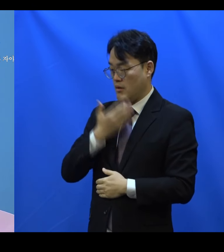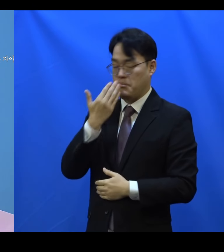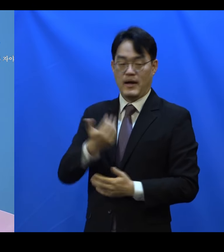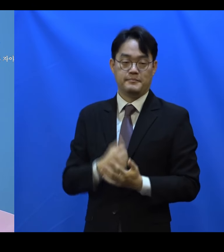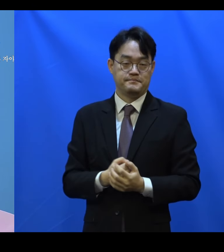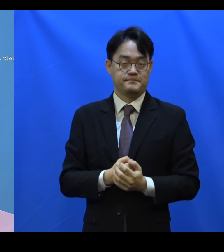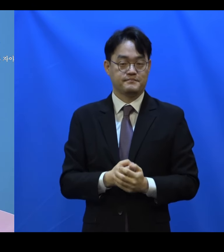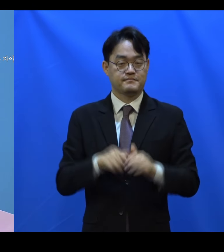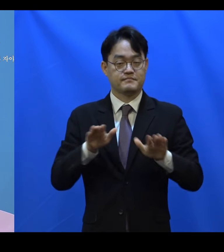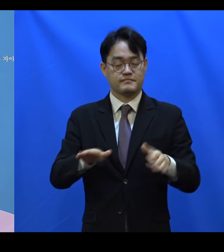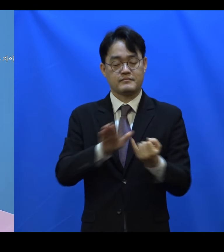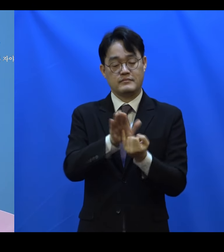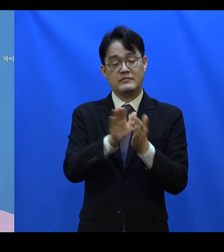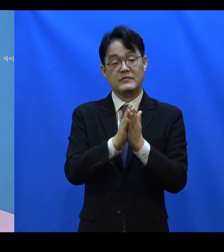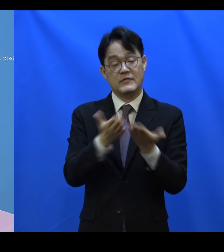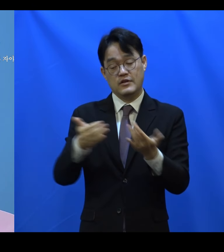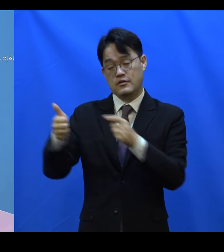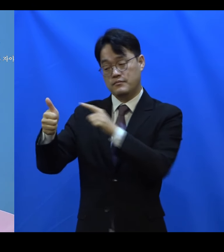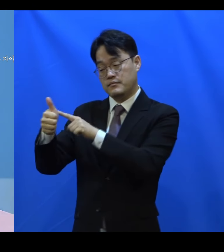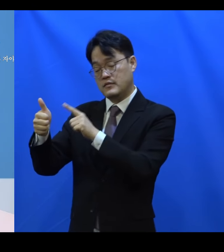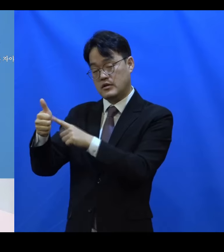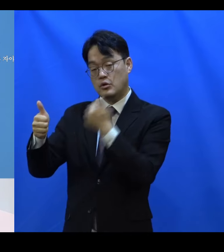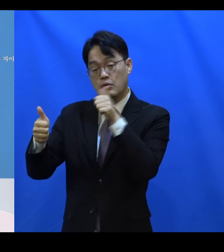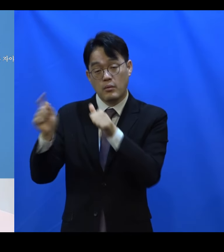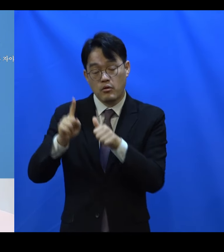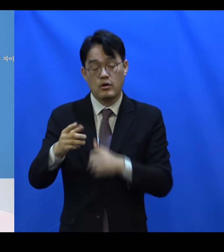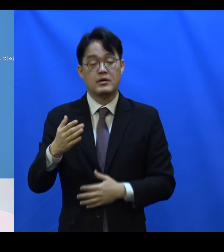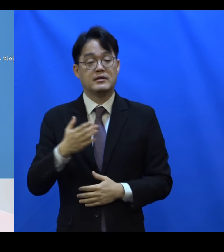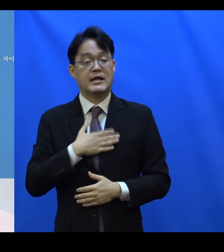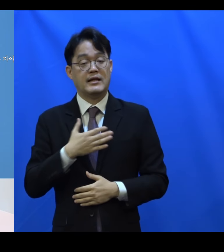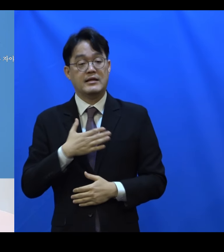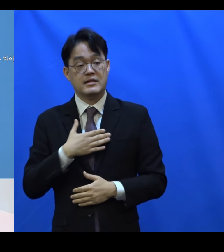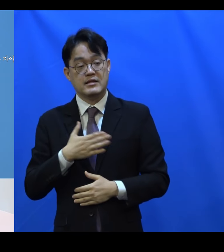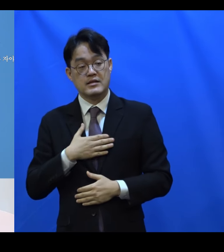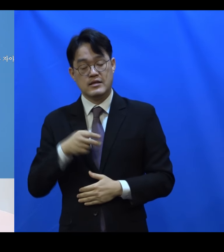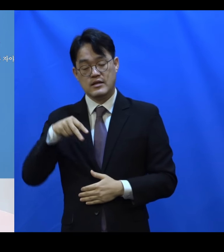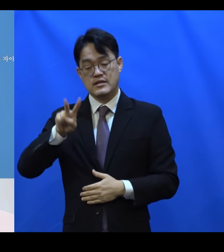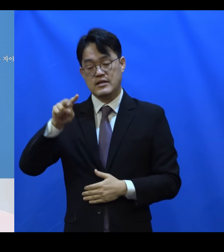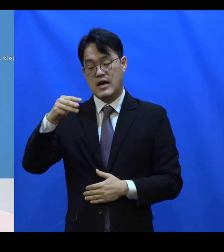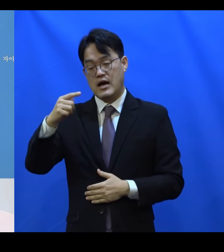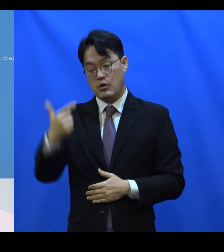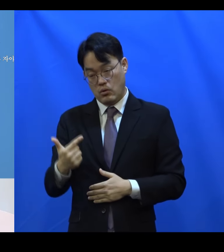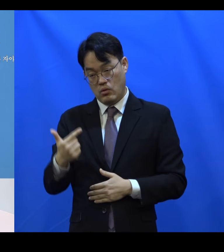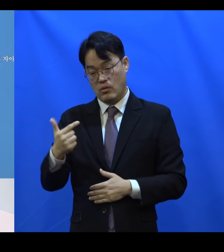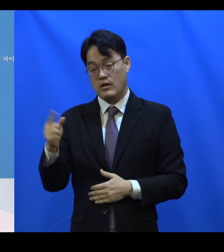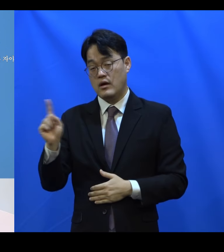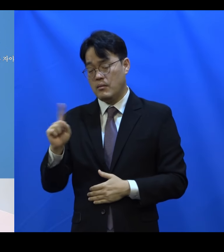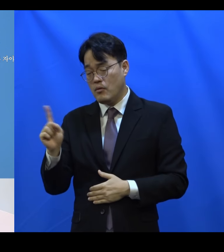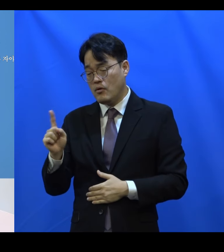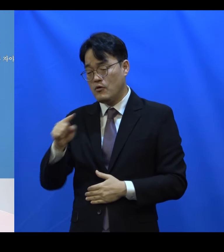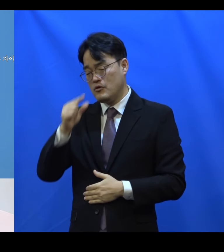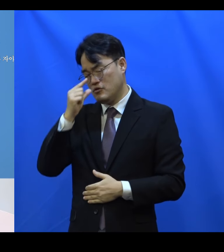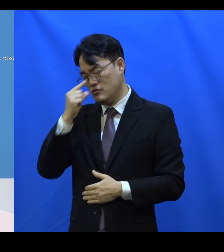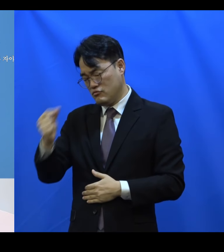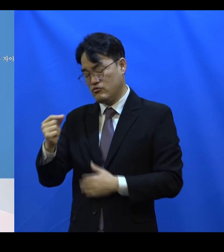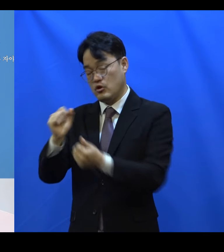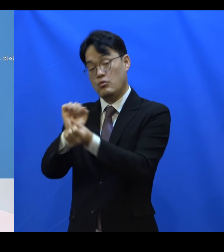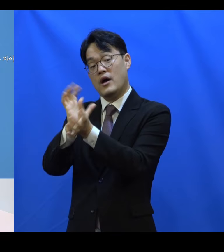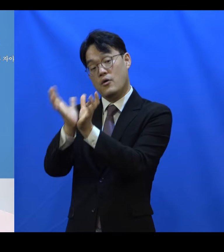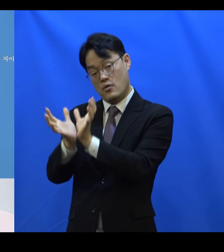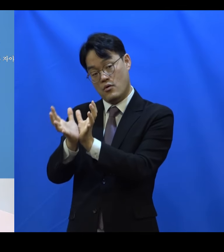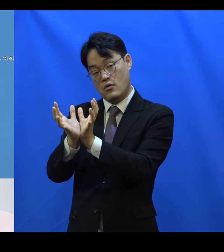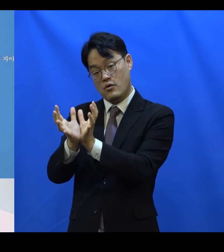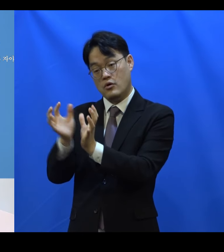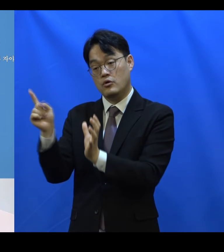통하여 나는 샤론의 수수나요 골짜기의 백합화로다 그랬어요. 여기 샤론의